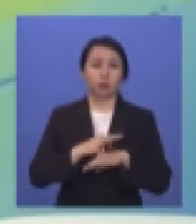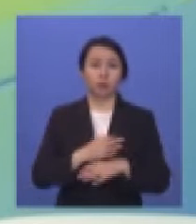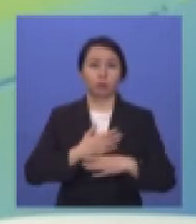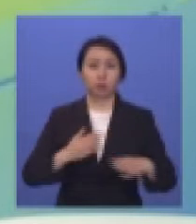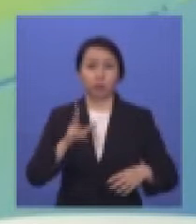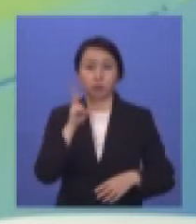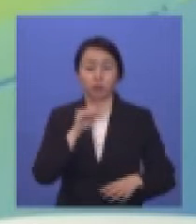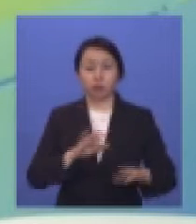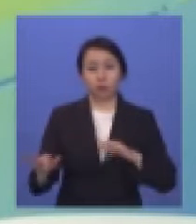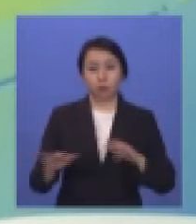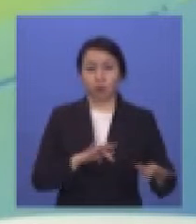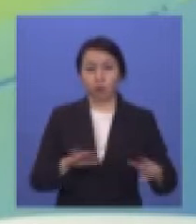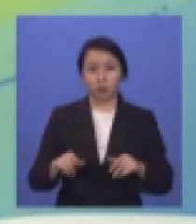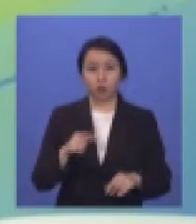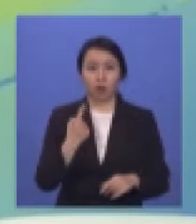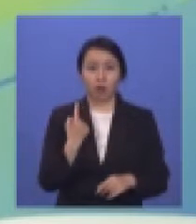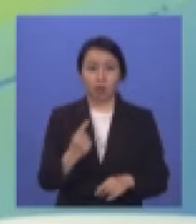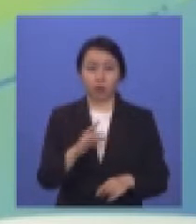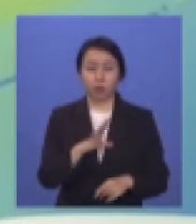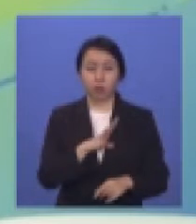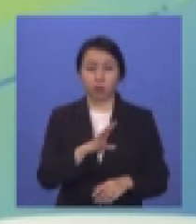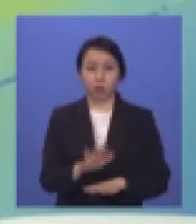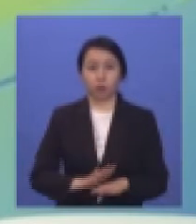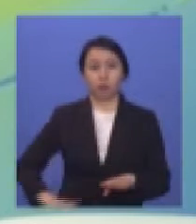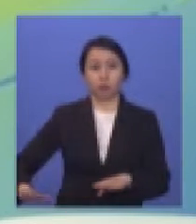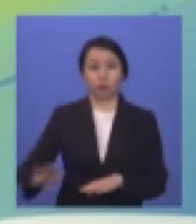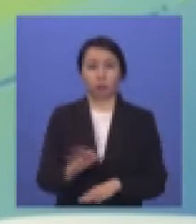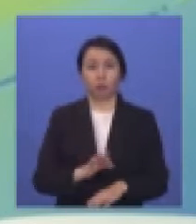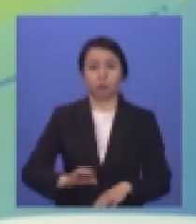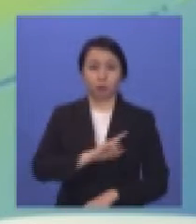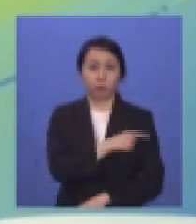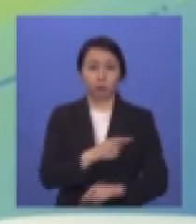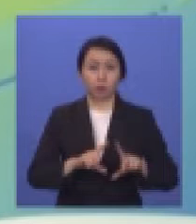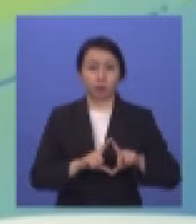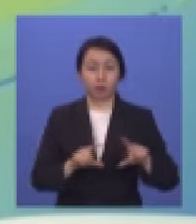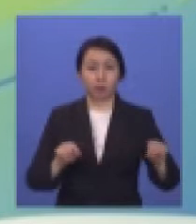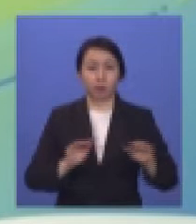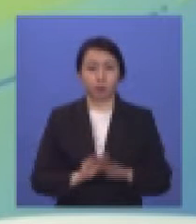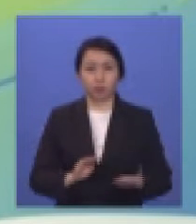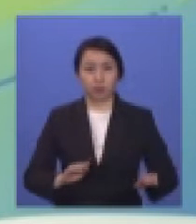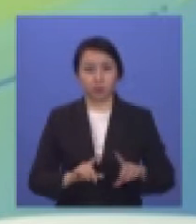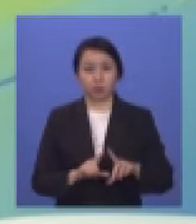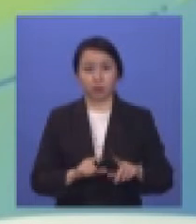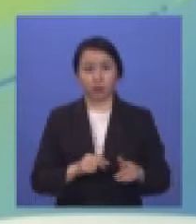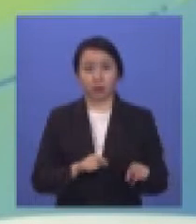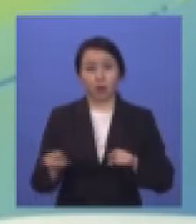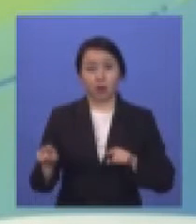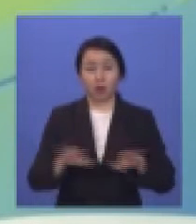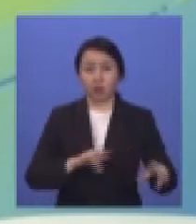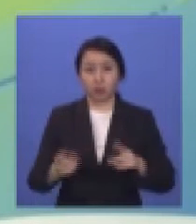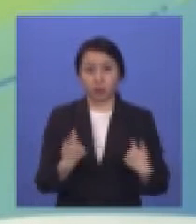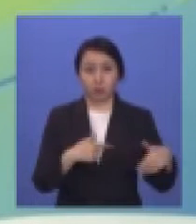области проводится большое количество мероприятий. Одно из них прошло во дворце областной многопрофильной детской больницы. На